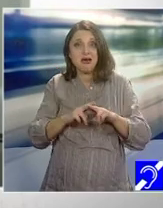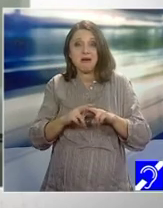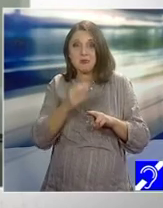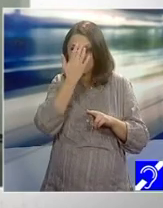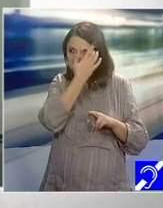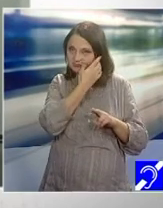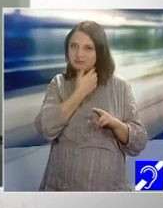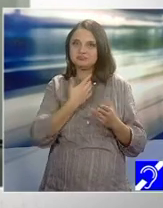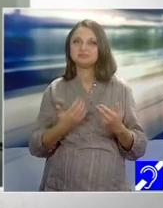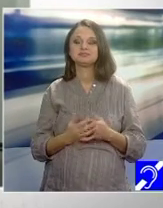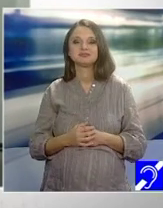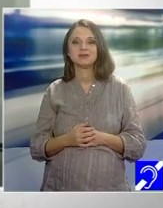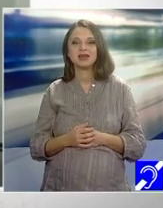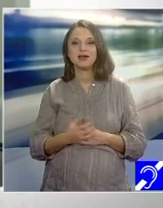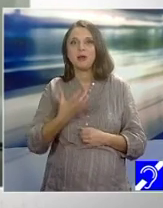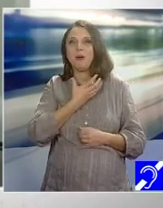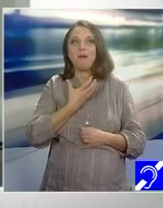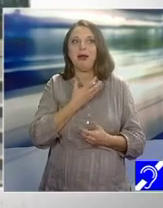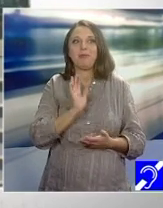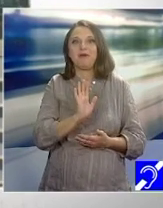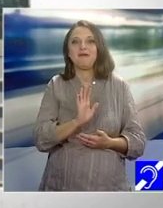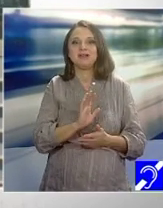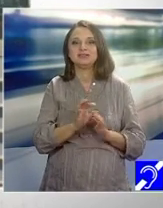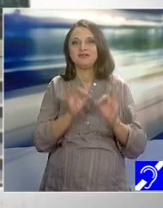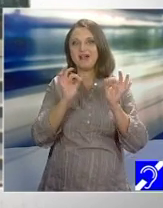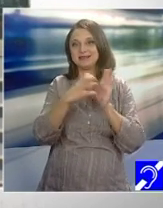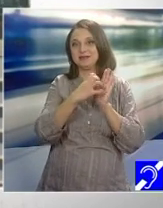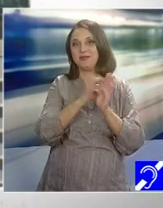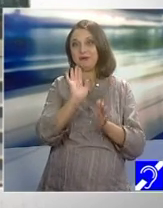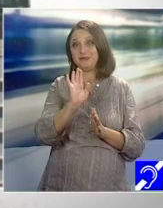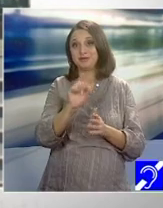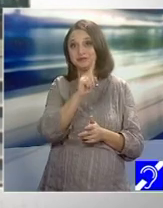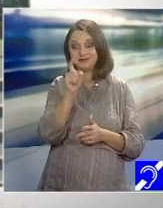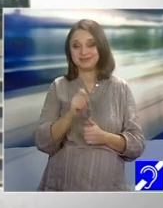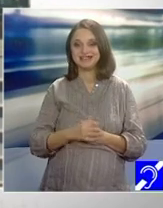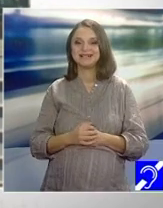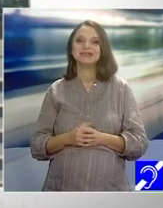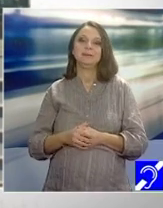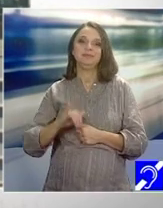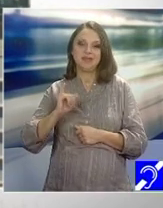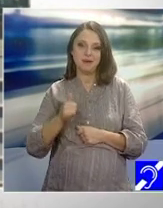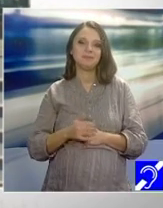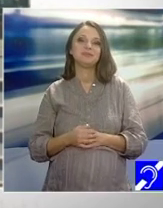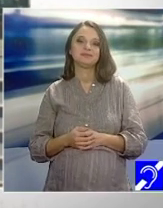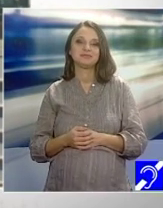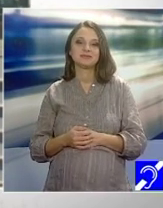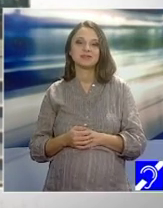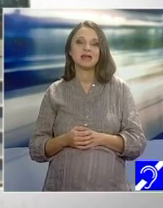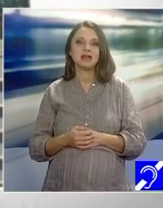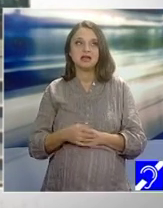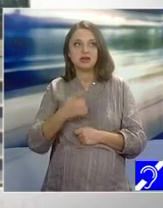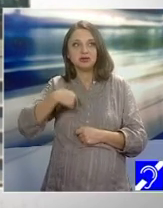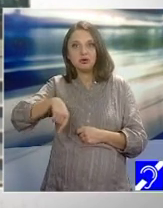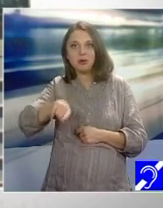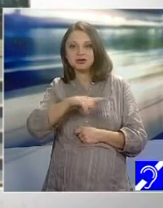până la urmă cred că barba este un logo al vostru, nu? Da, barba a fost elementul care l-aveam toți în